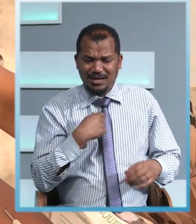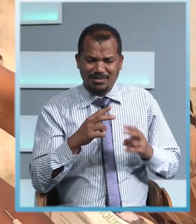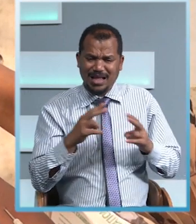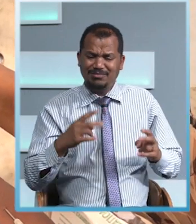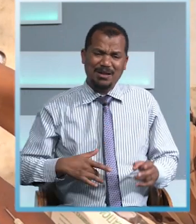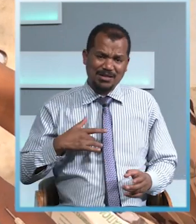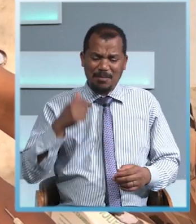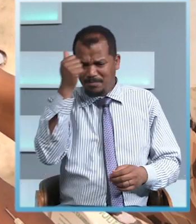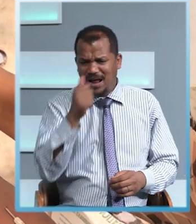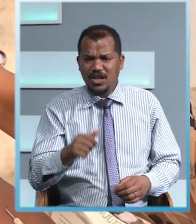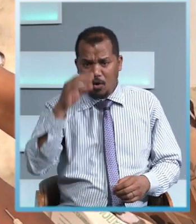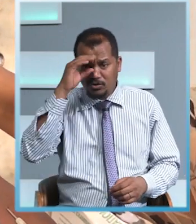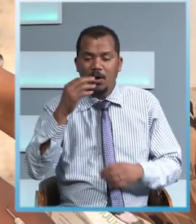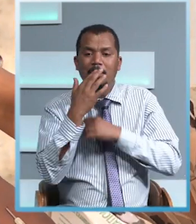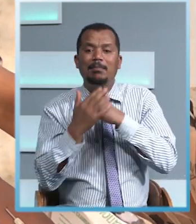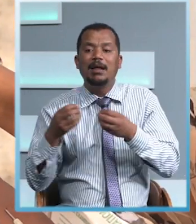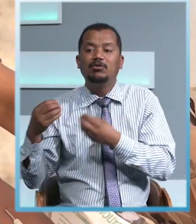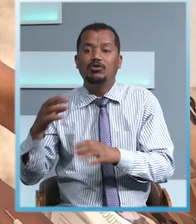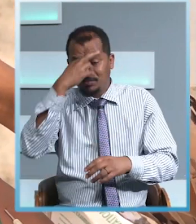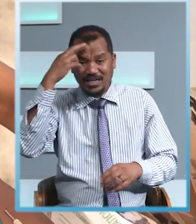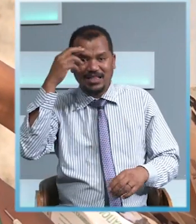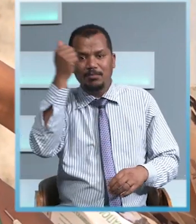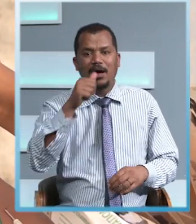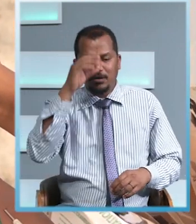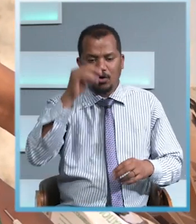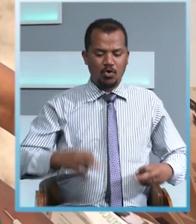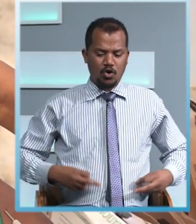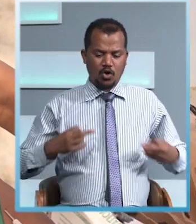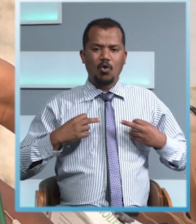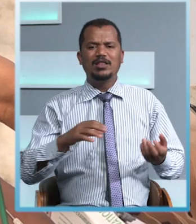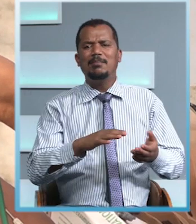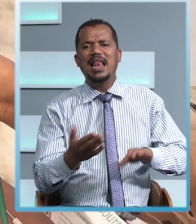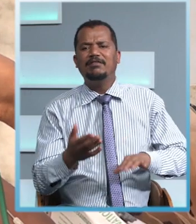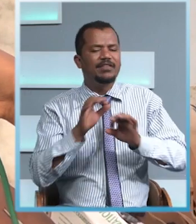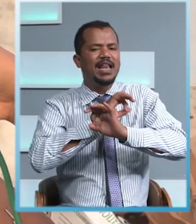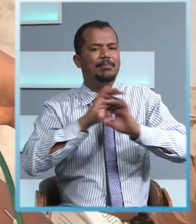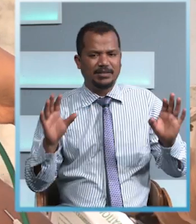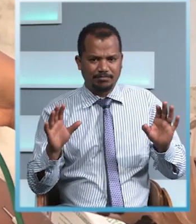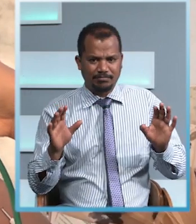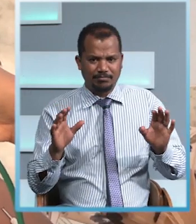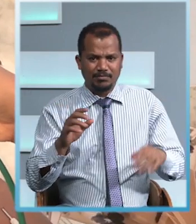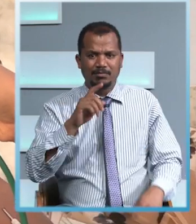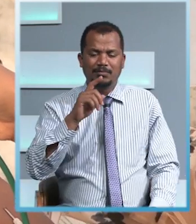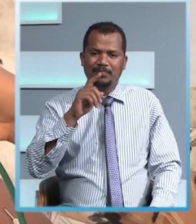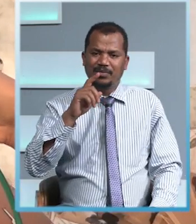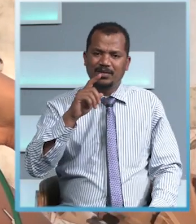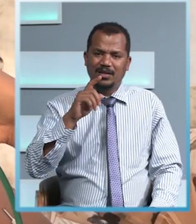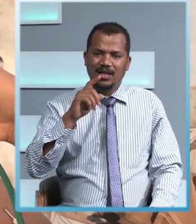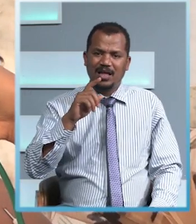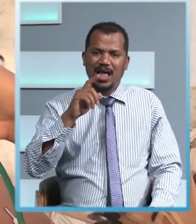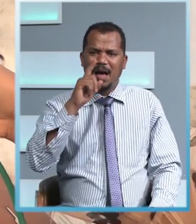በጣም ተሰለሚለኝ አሁን ማንኛውም ሰው በዚህ በደም ጦት ምክንያት ማንኛውም ሰው ህይወት ማለፍ የለበትም። ስለዚህ